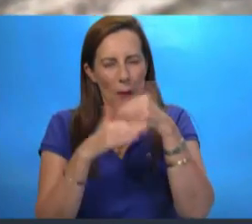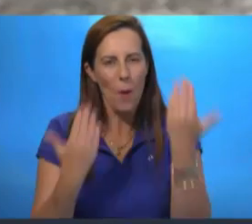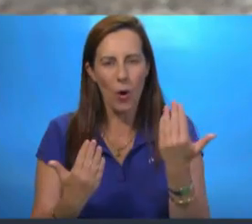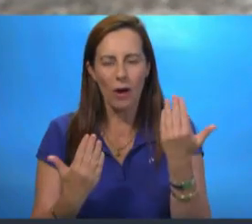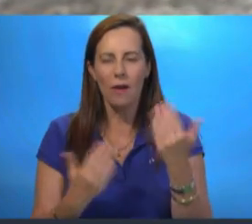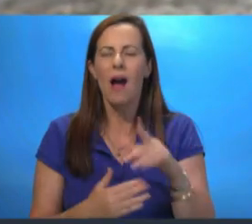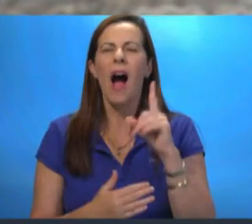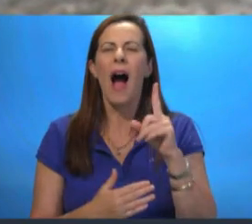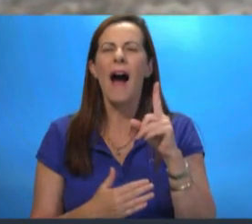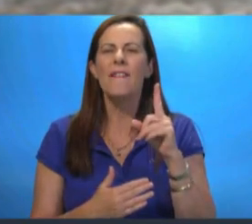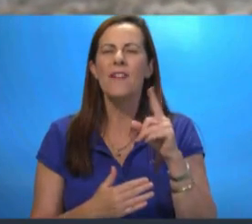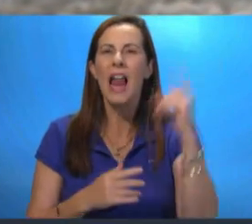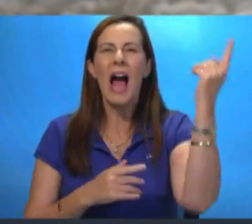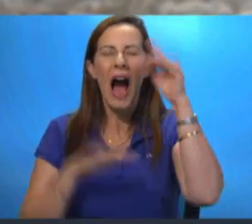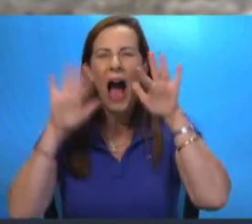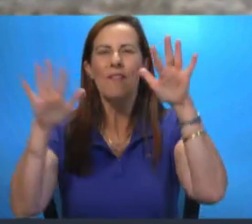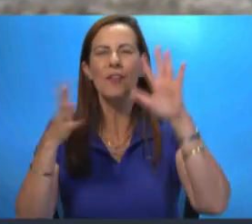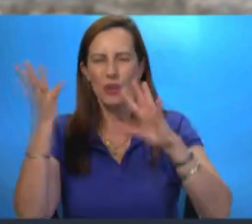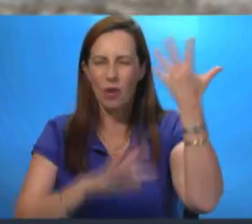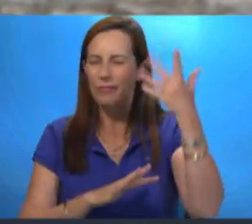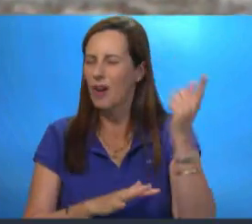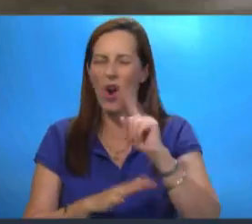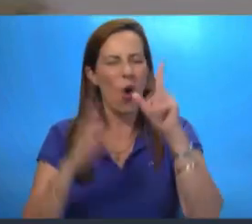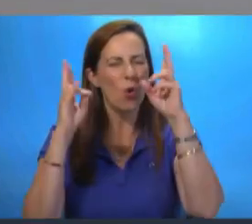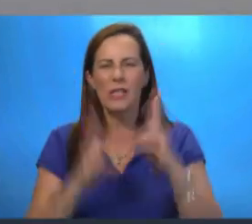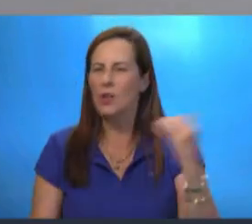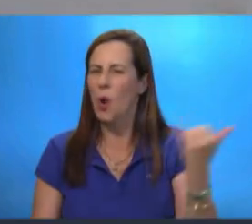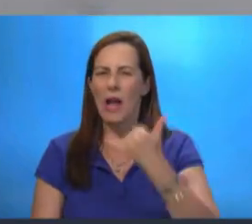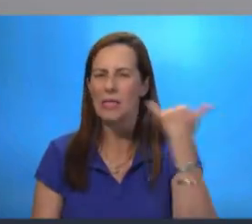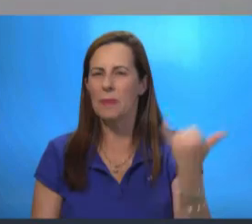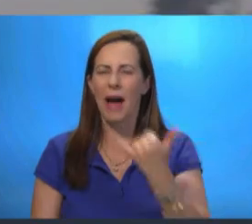אבל מכת עפיפוני הטרור לא עוצרת לרגע.